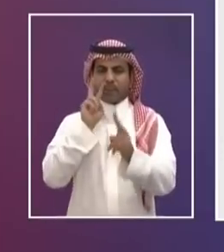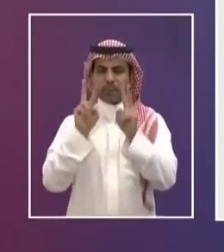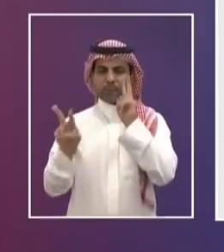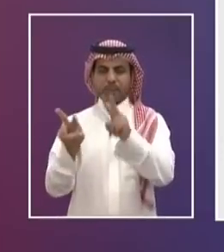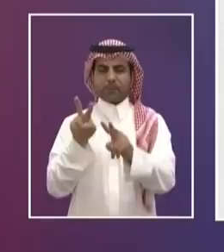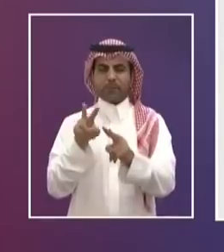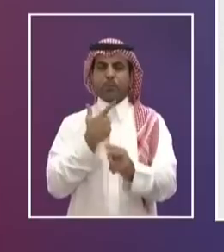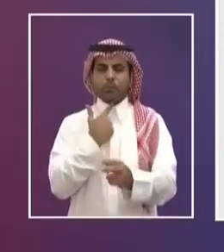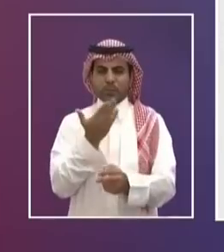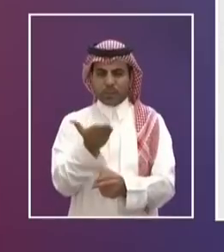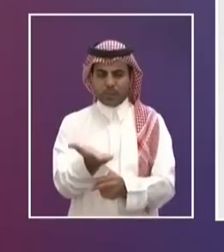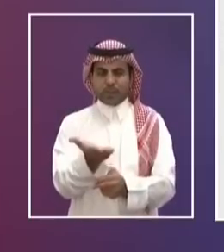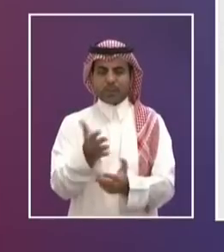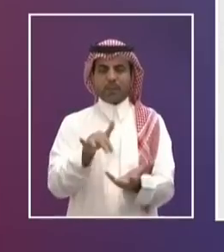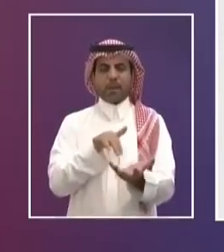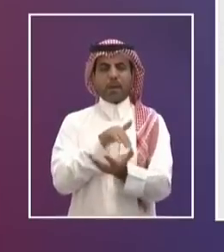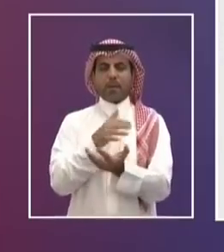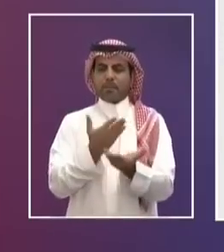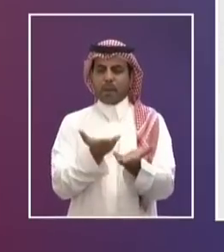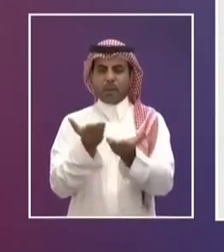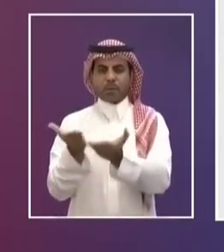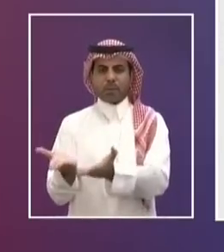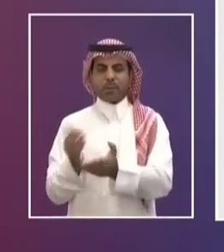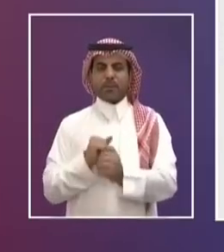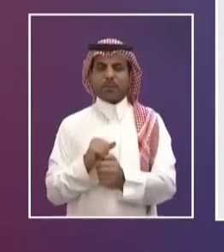حين الحاجة إلى